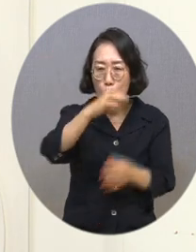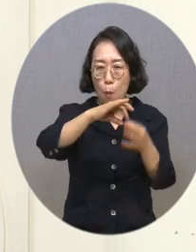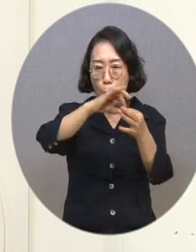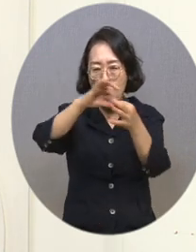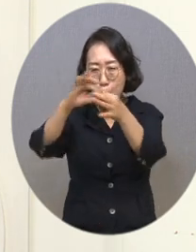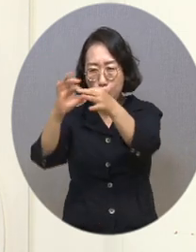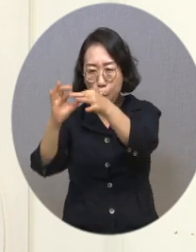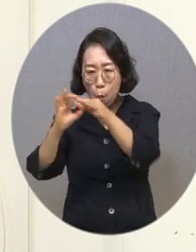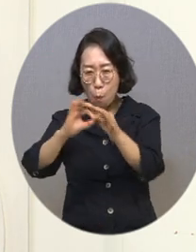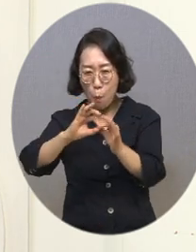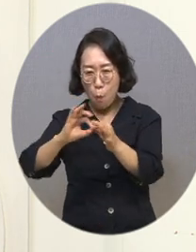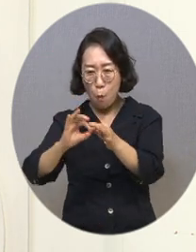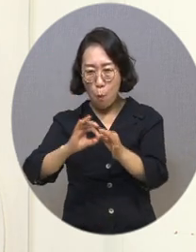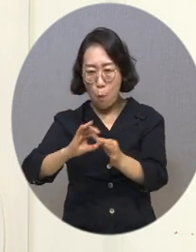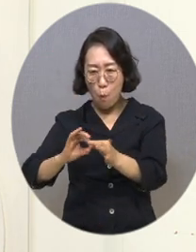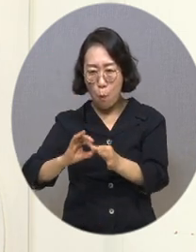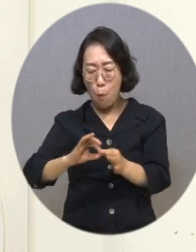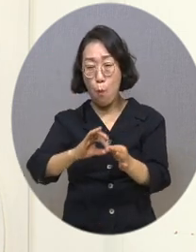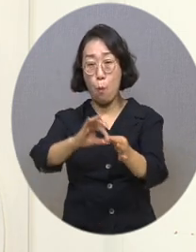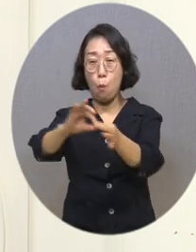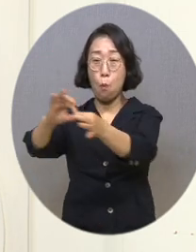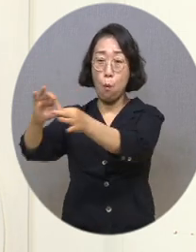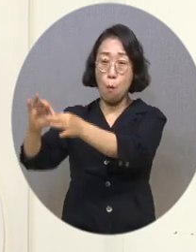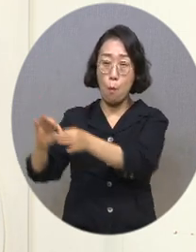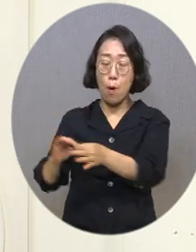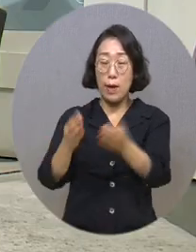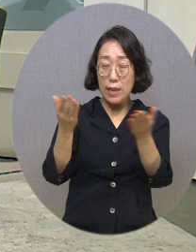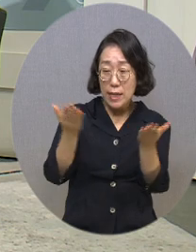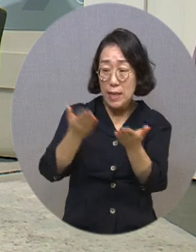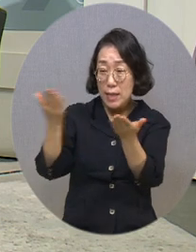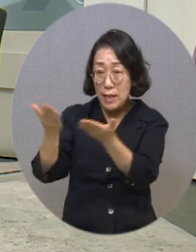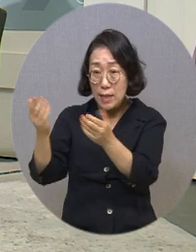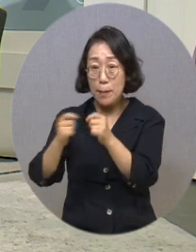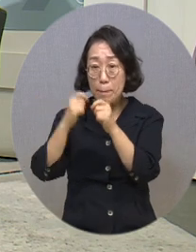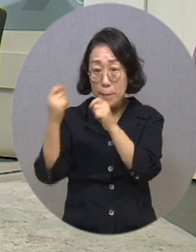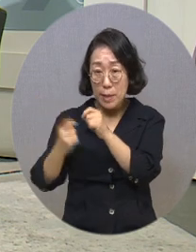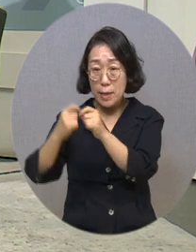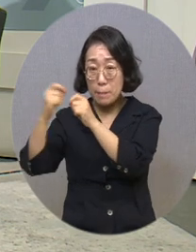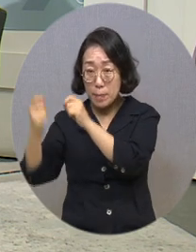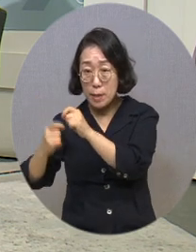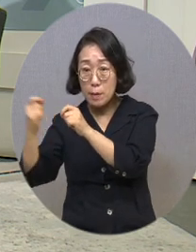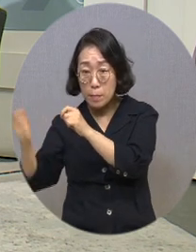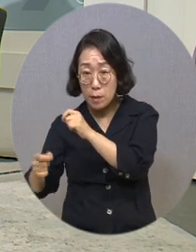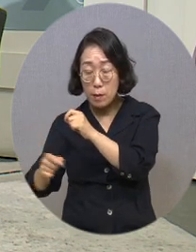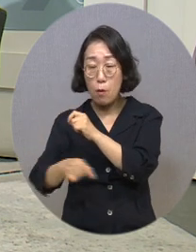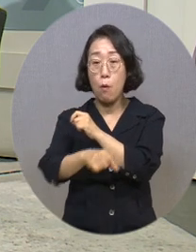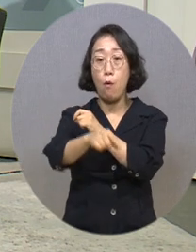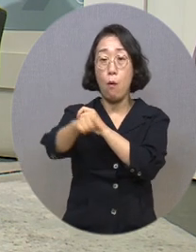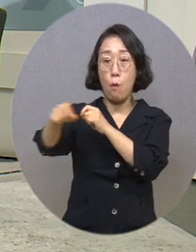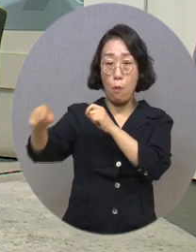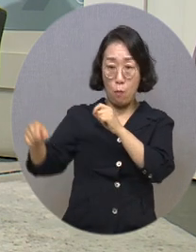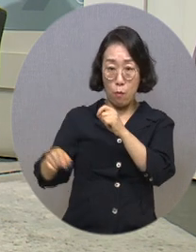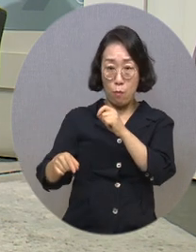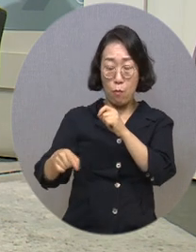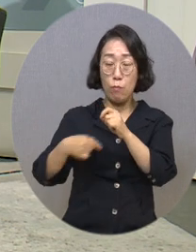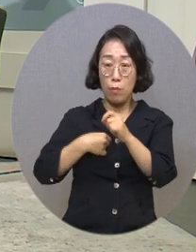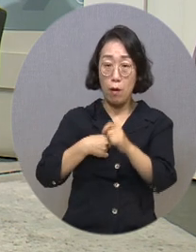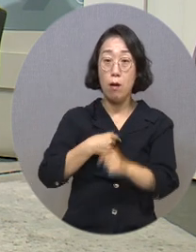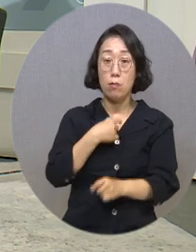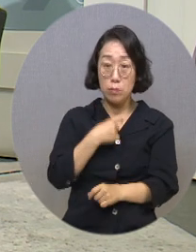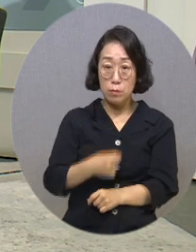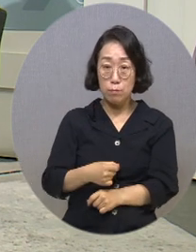연결되고 연결되고 그래서 그 연결된 일들이 다양하게 많아지고 내가 선택한 일들은 내가 할